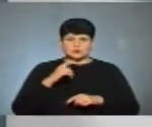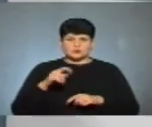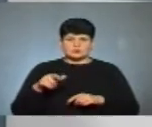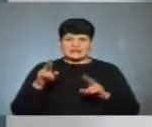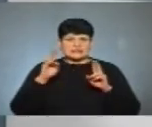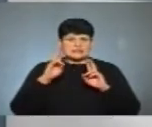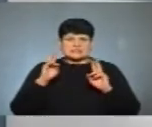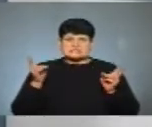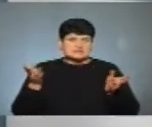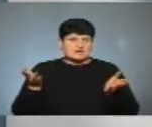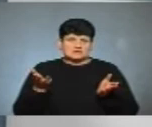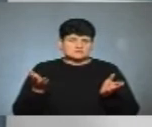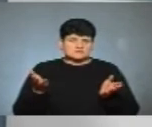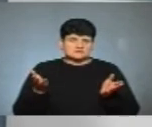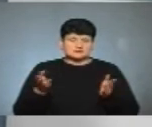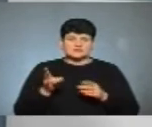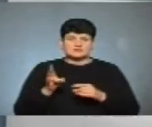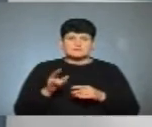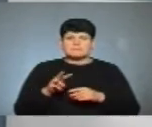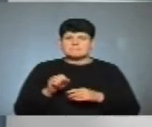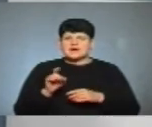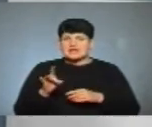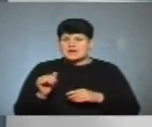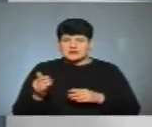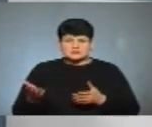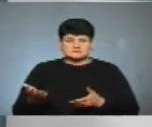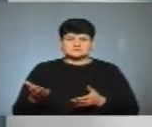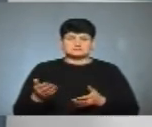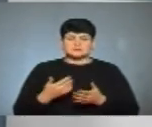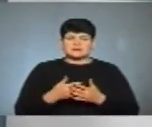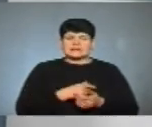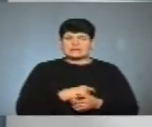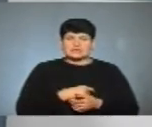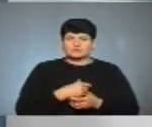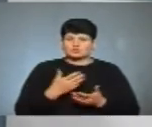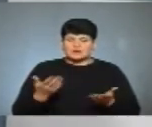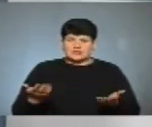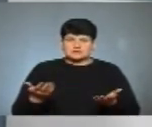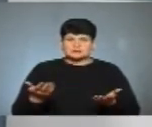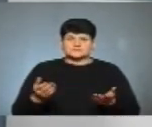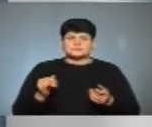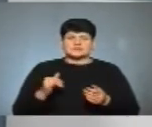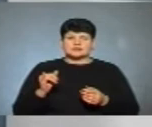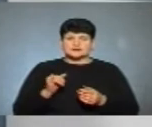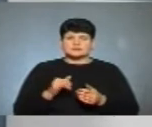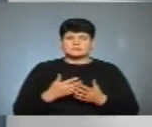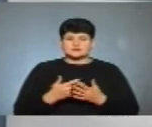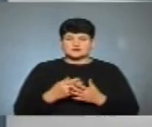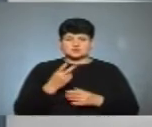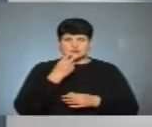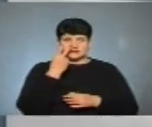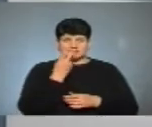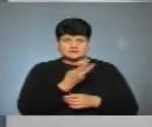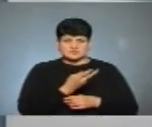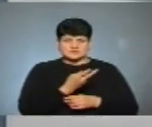не знати ні мера, ні депутата. І, скажімо так, якщо дивитись